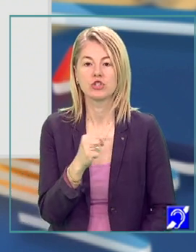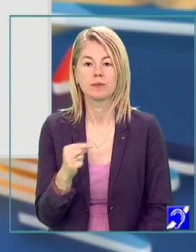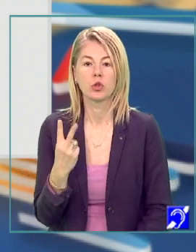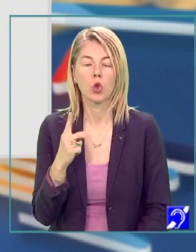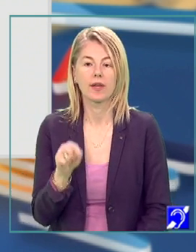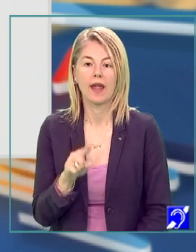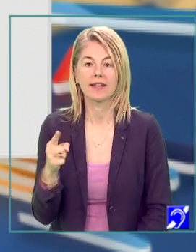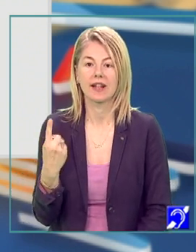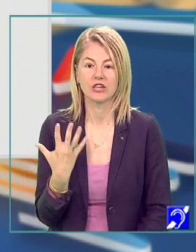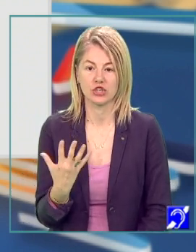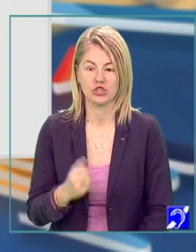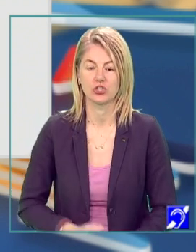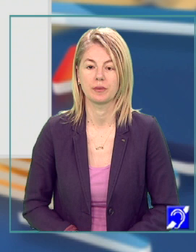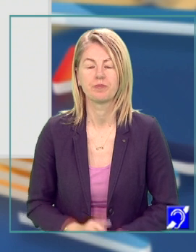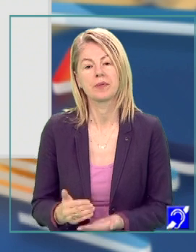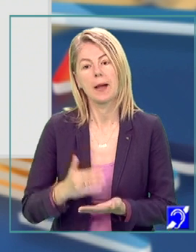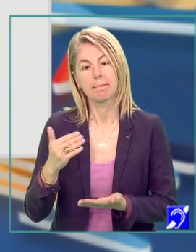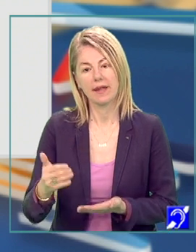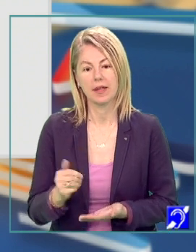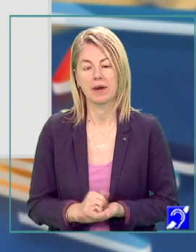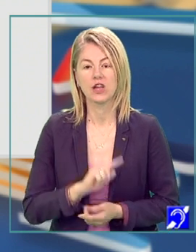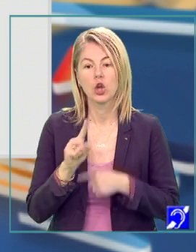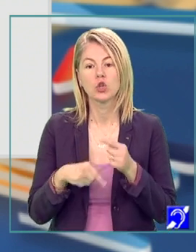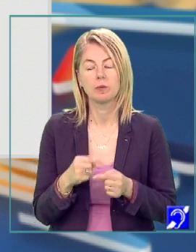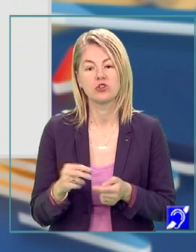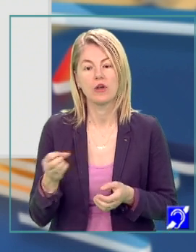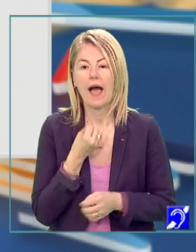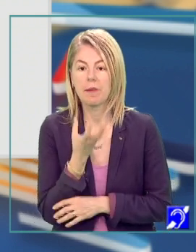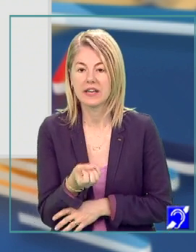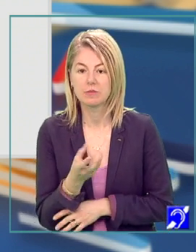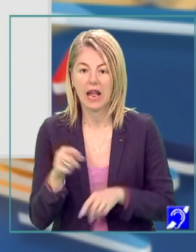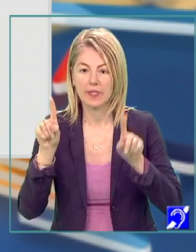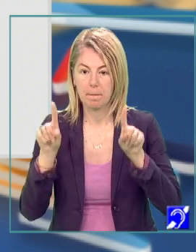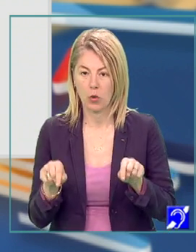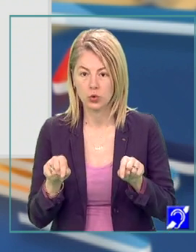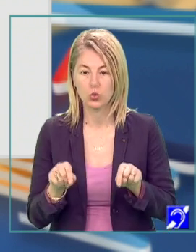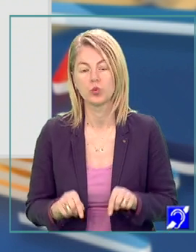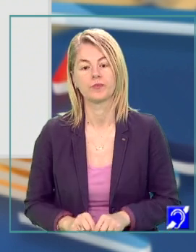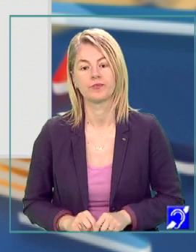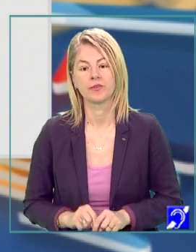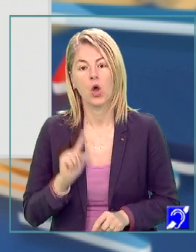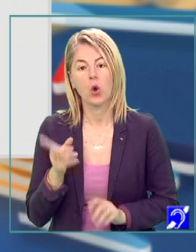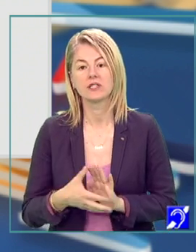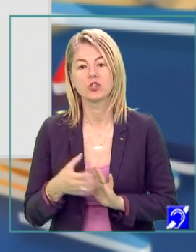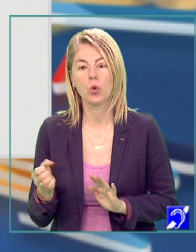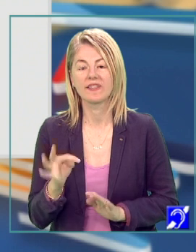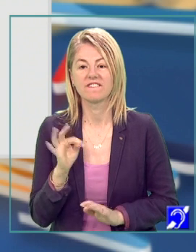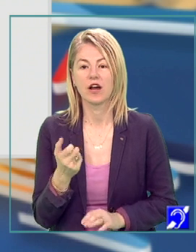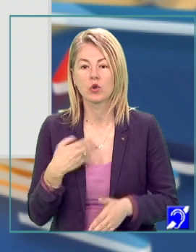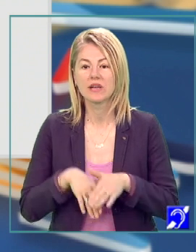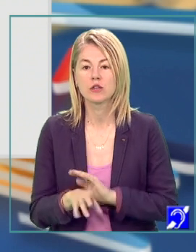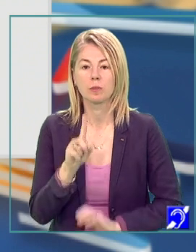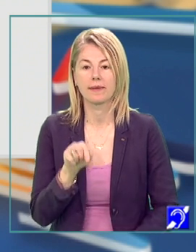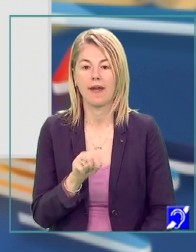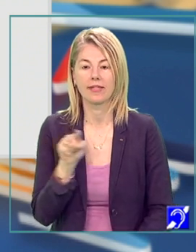2 radical din 5. Mai departe, după ce am explicitat modulul, o să scoatem factorii de